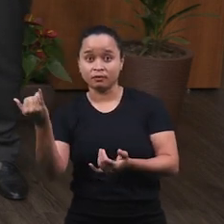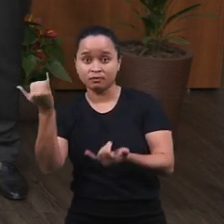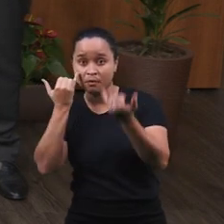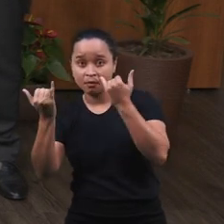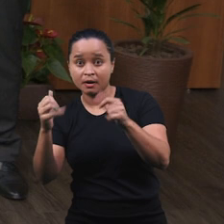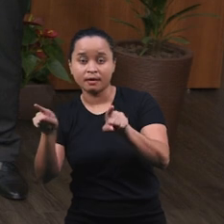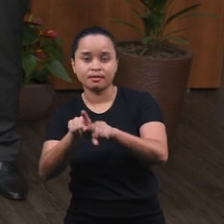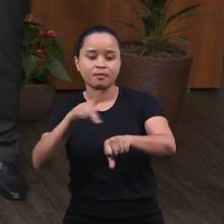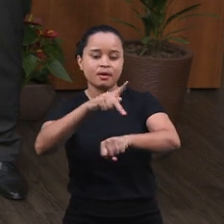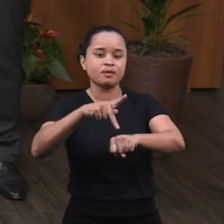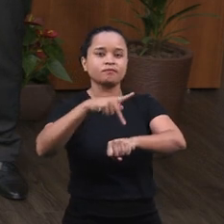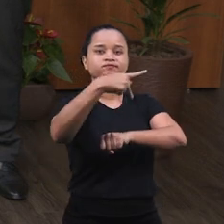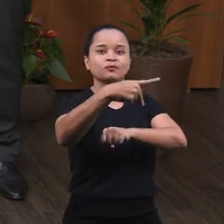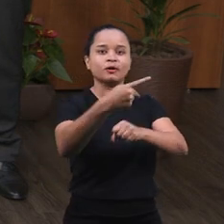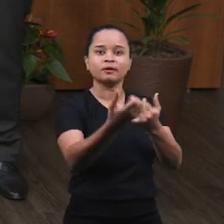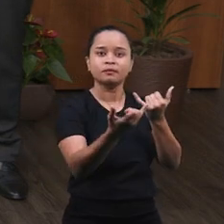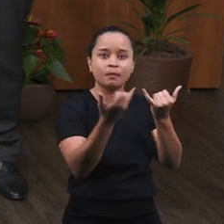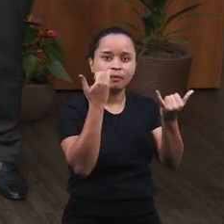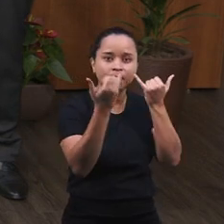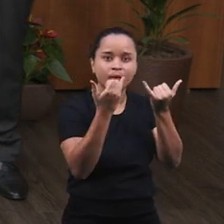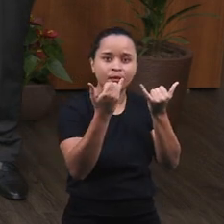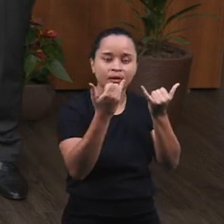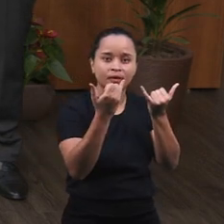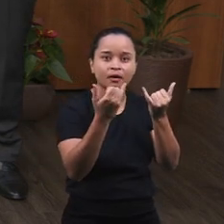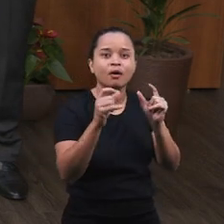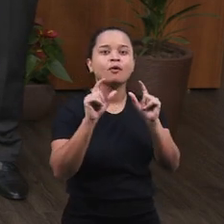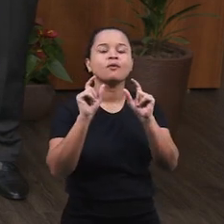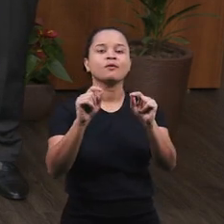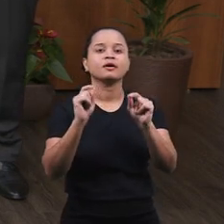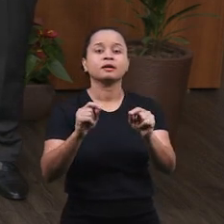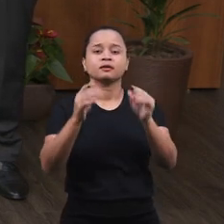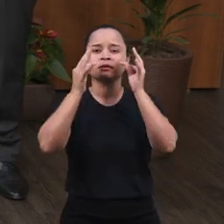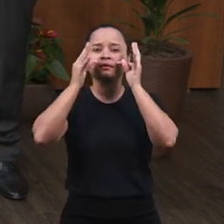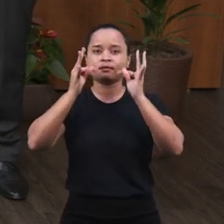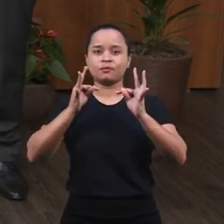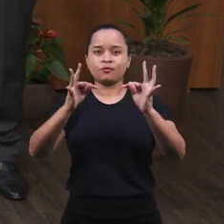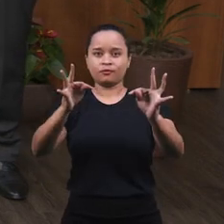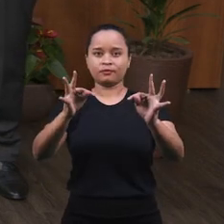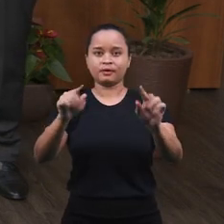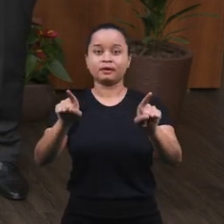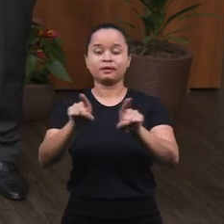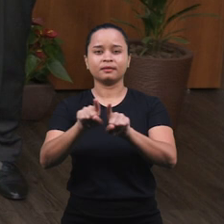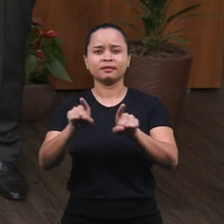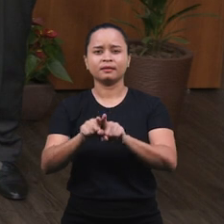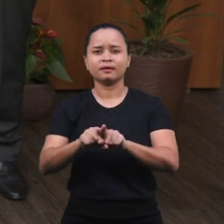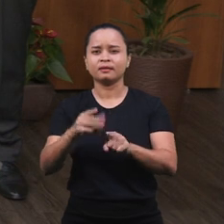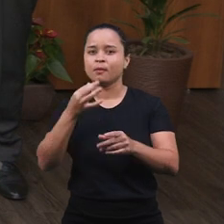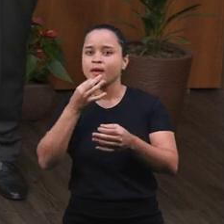et à l'étranger, avec des témoignages et commentaires